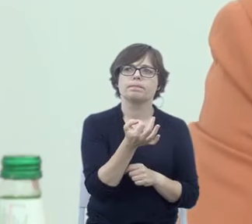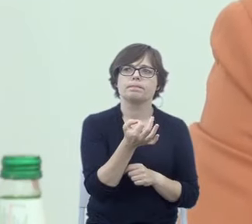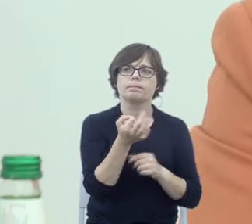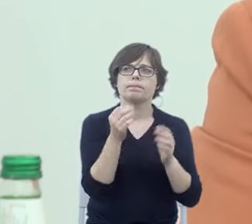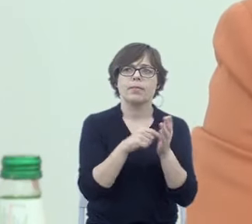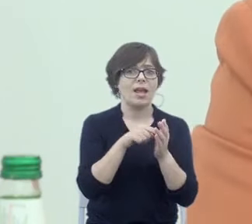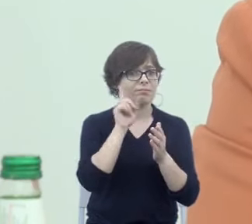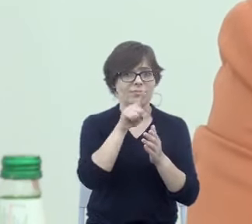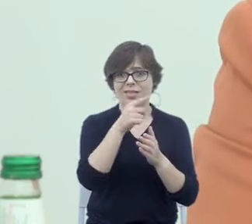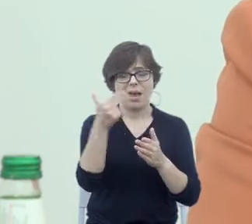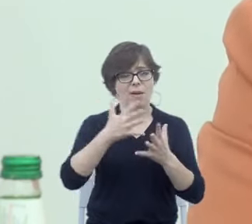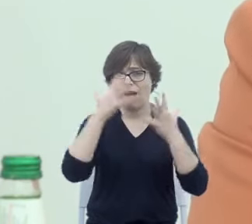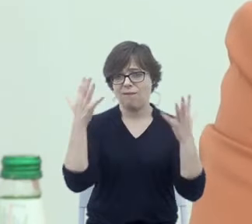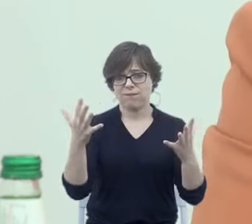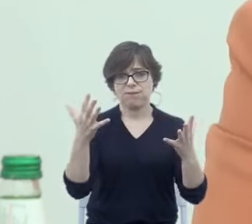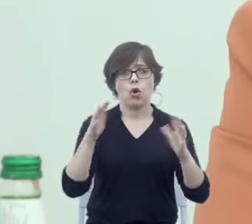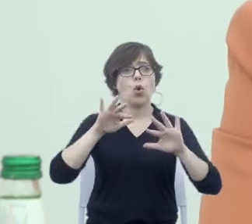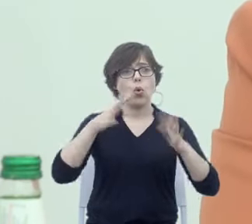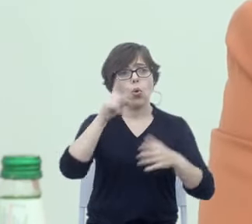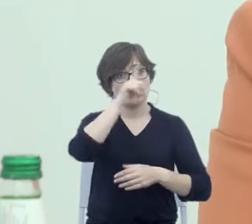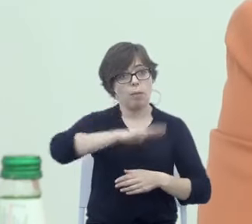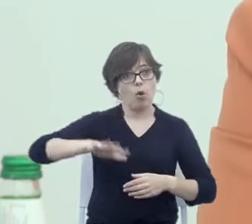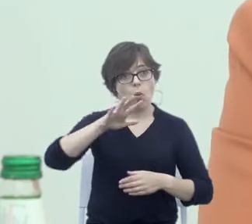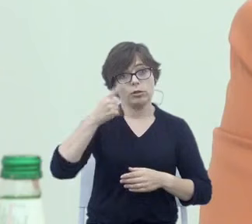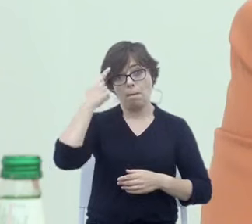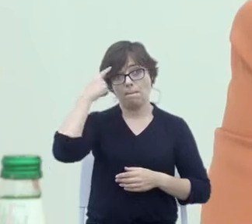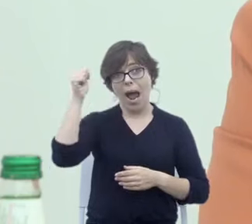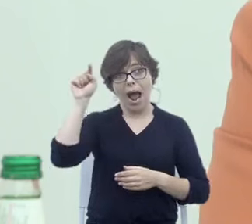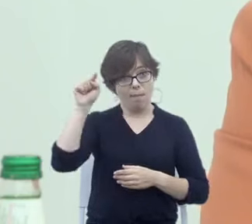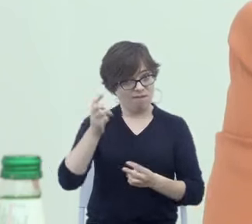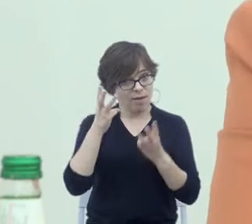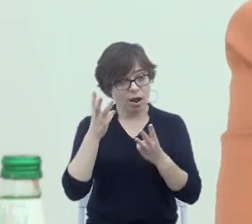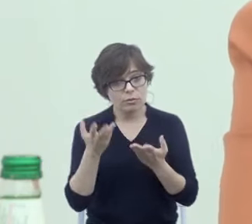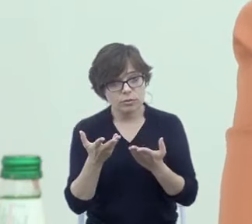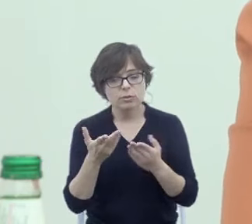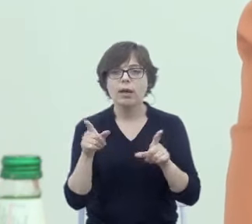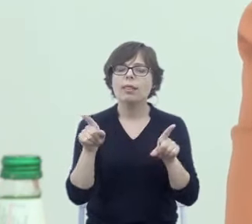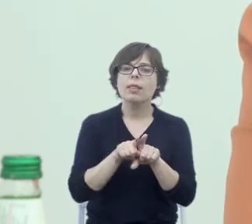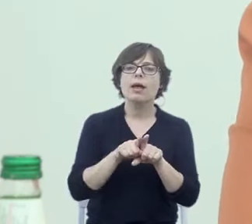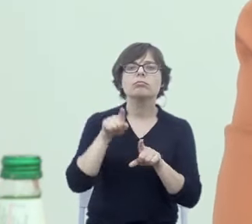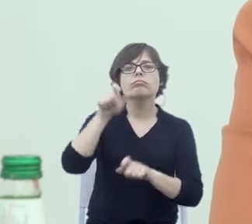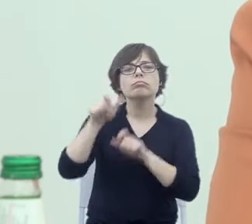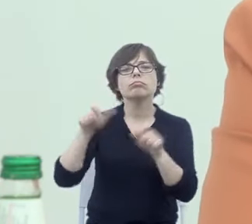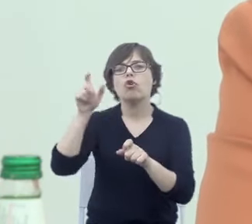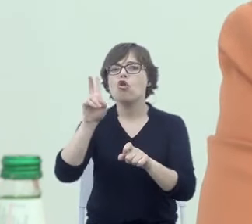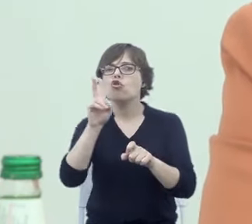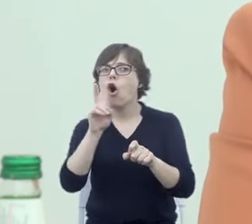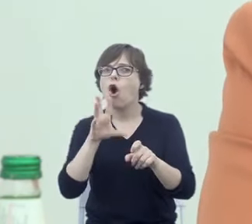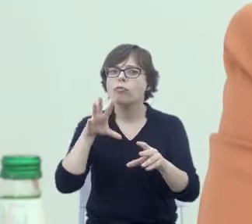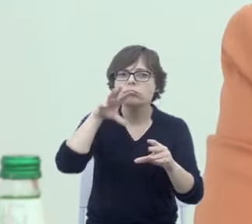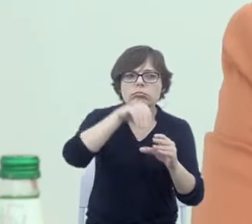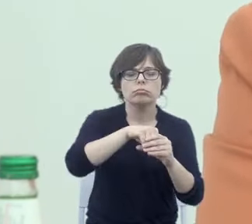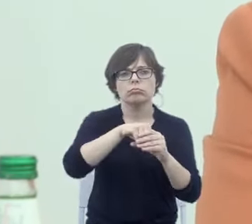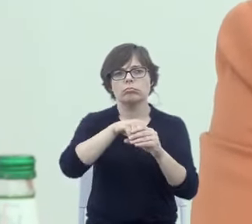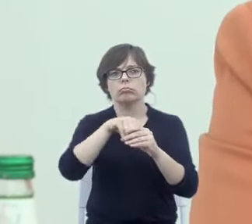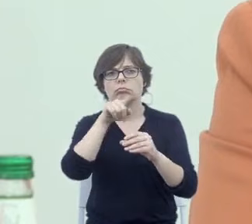ogromny temat, jaka jest rola pamięci w społeczeństwie? Kim są ci aktorzy, którzy występują w tych przesłaniach